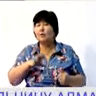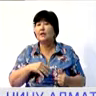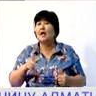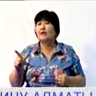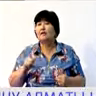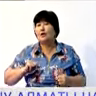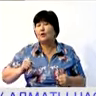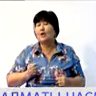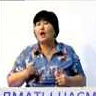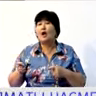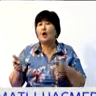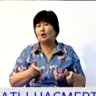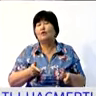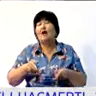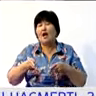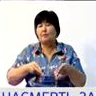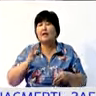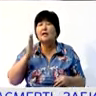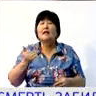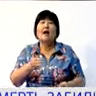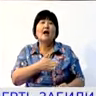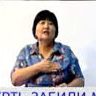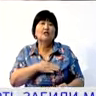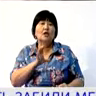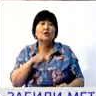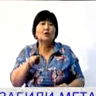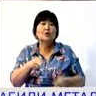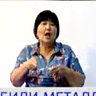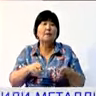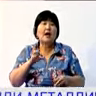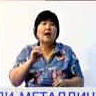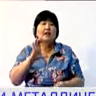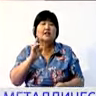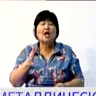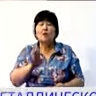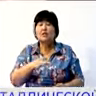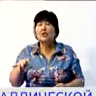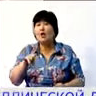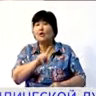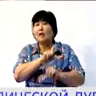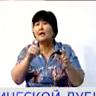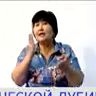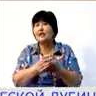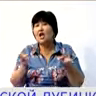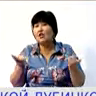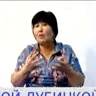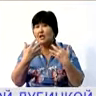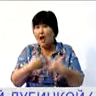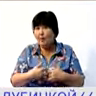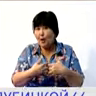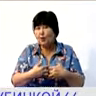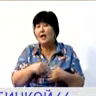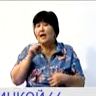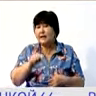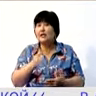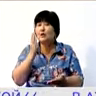с коллегой, готовы оперировать. Для сердечно-сосудистых операций в Казалинской межрайонной больнице есть необходимое оборудование.